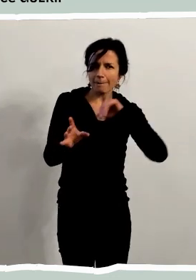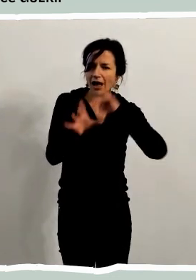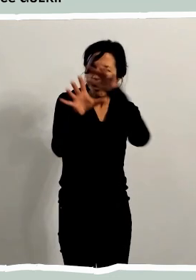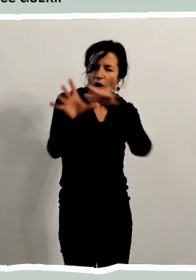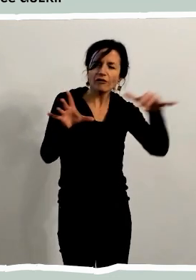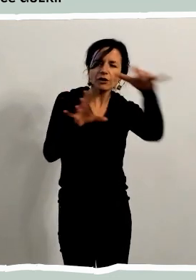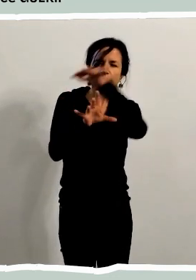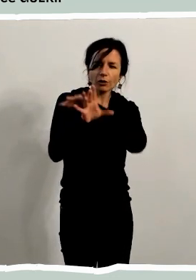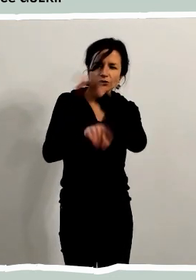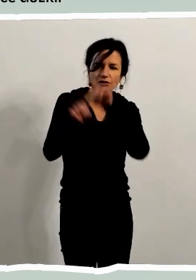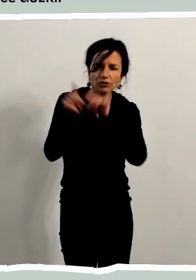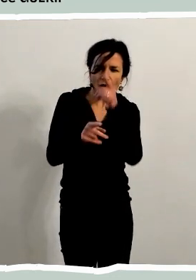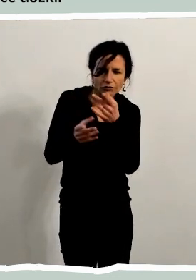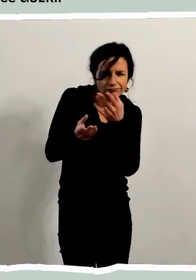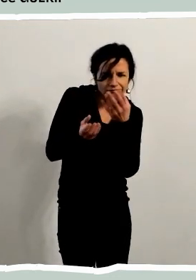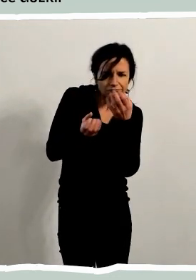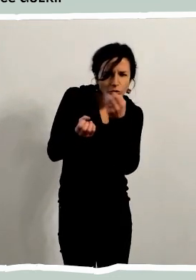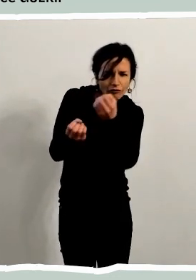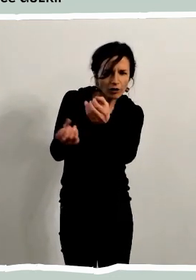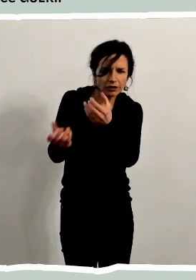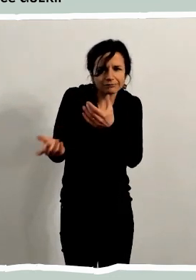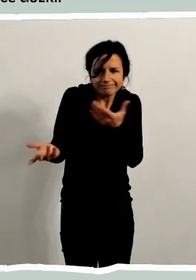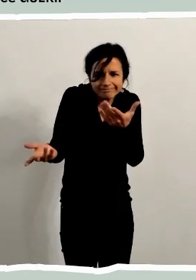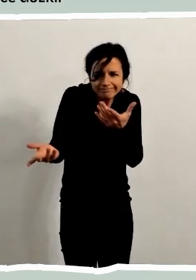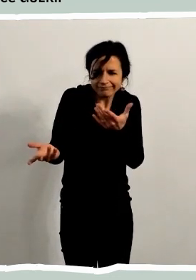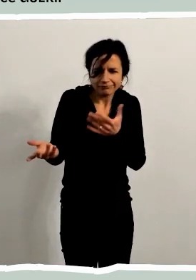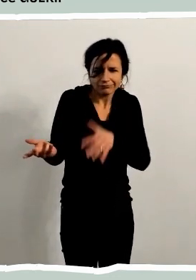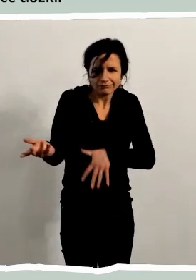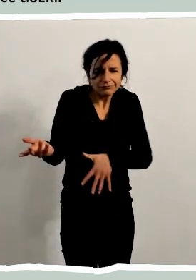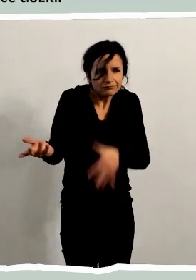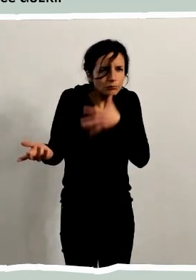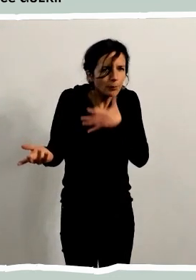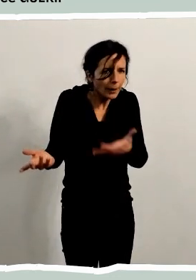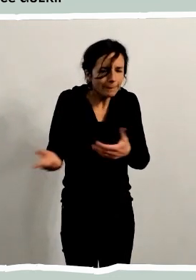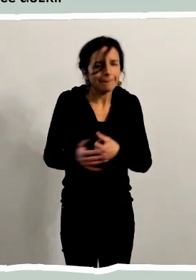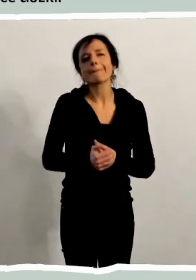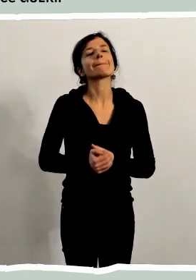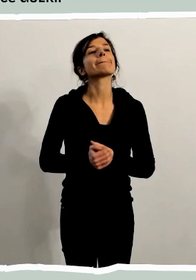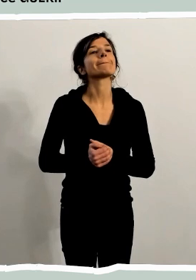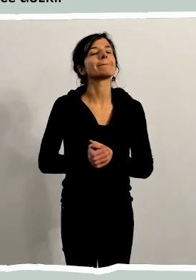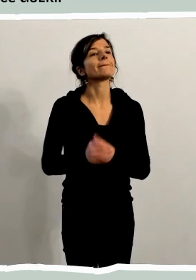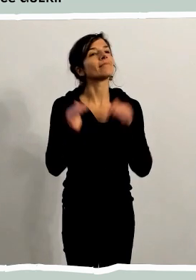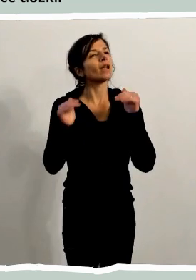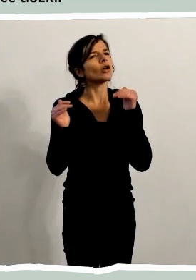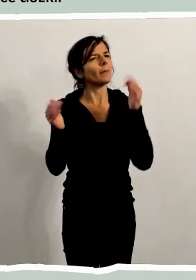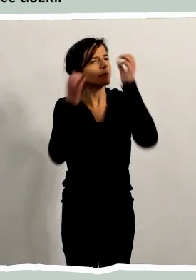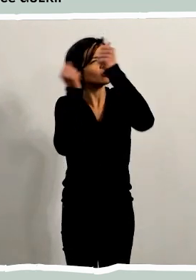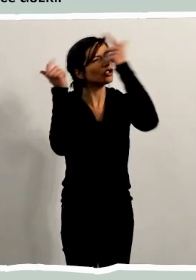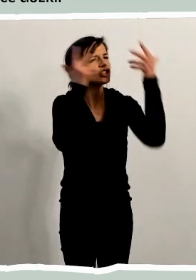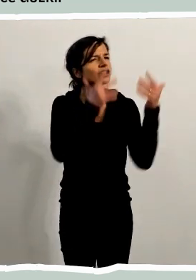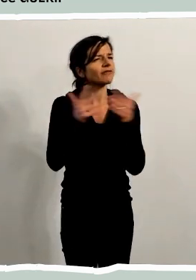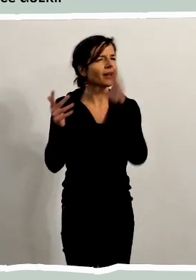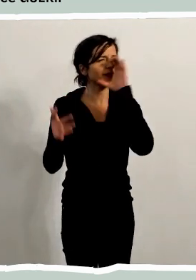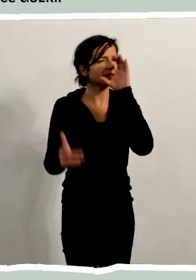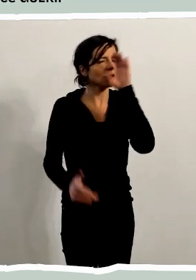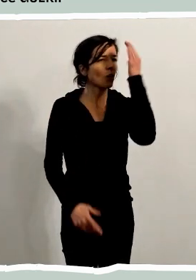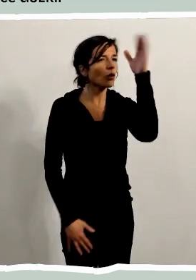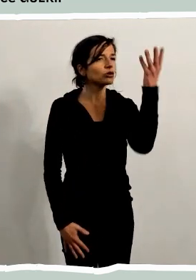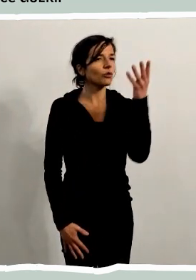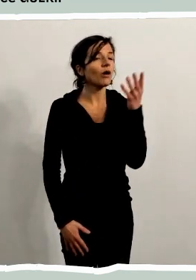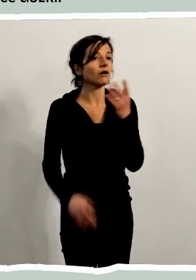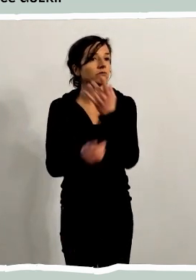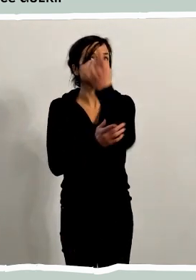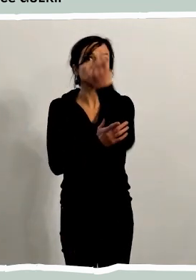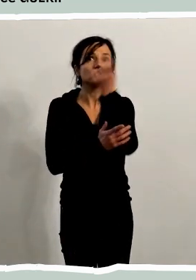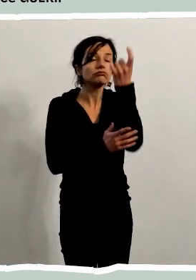fertilité. Parmi les chiffres qui sont intéressants à consulter, eh bien, en fonction des sources,